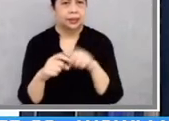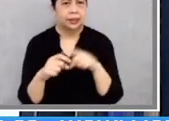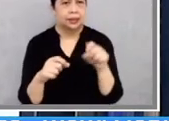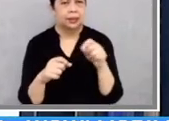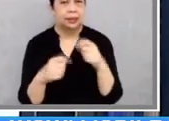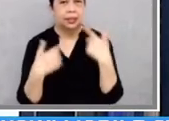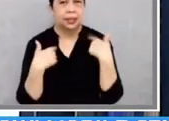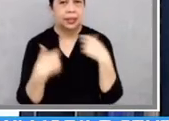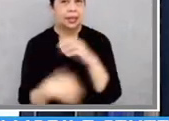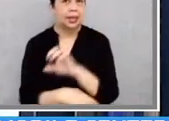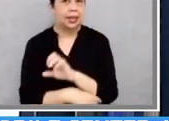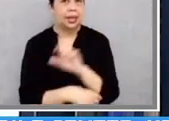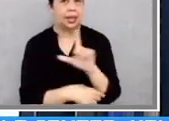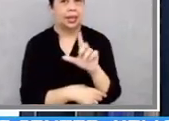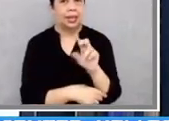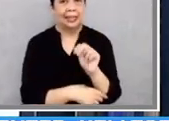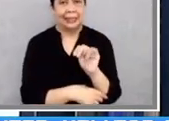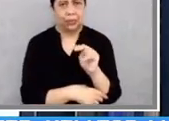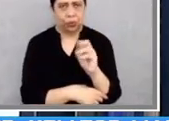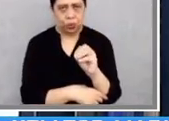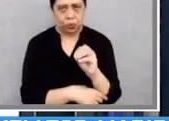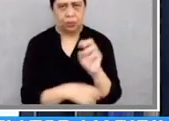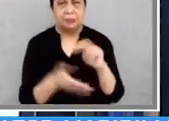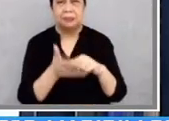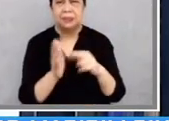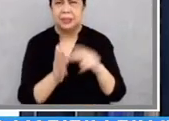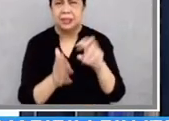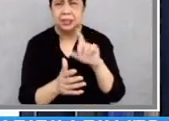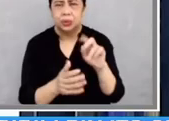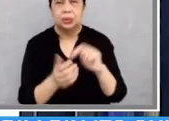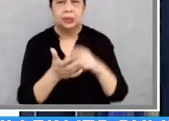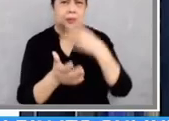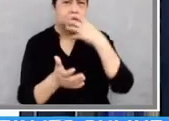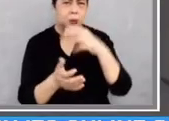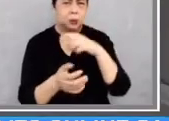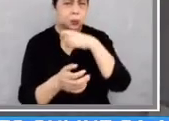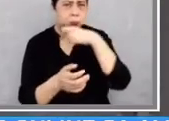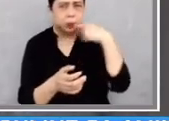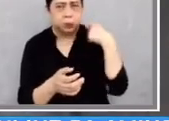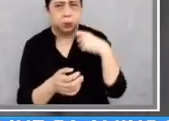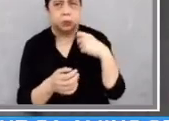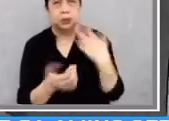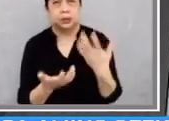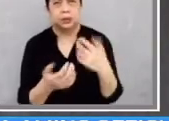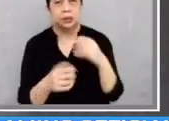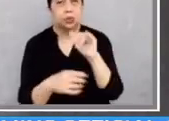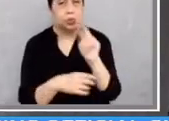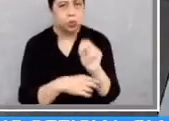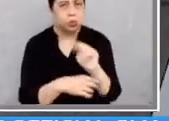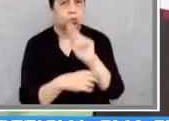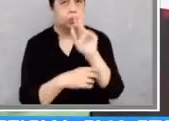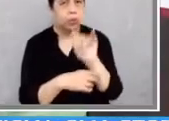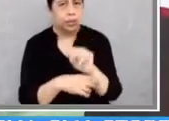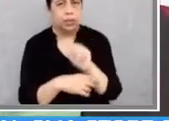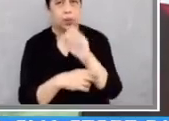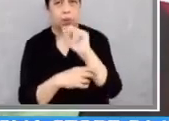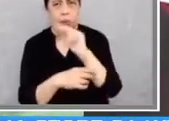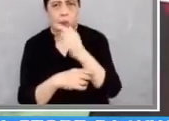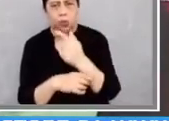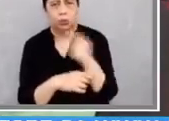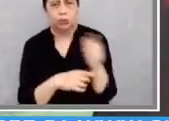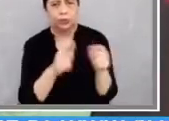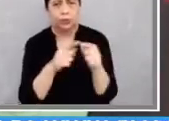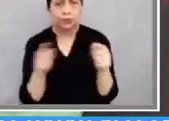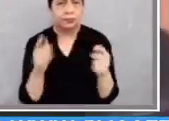Nino. Tumaas na po ito into 80% this coming June, July, August. And the